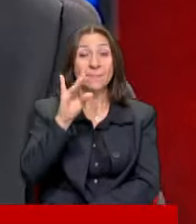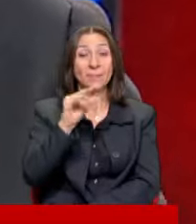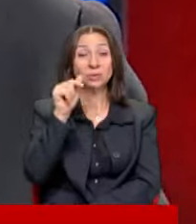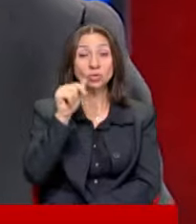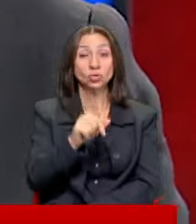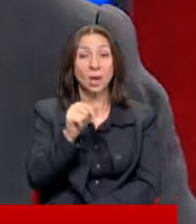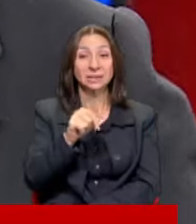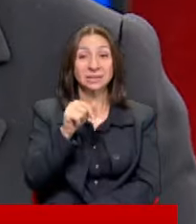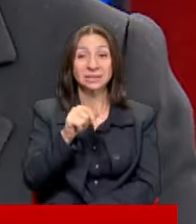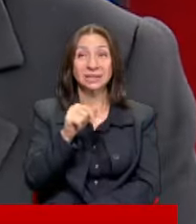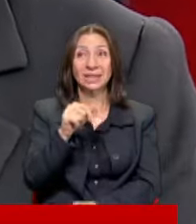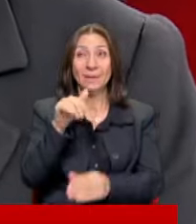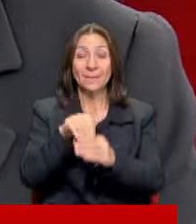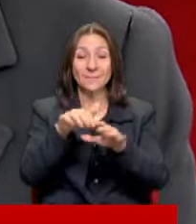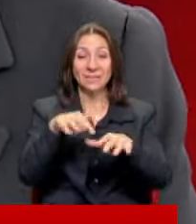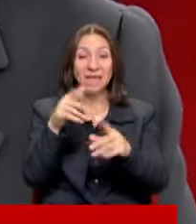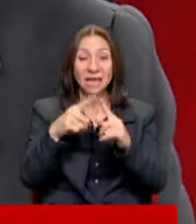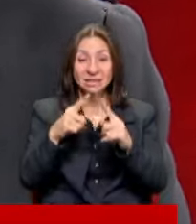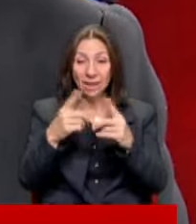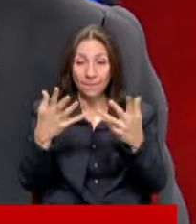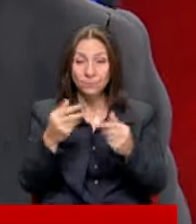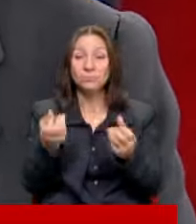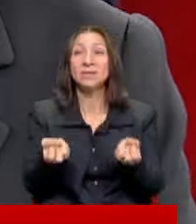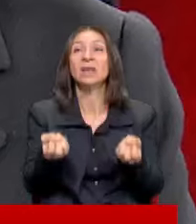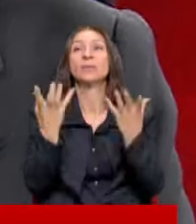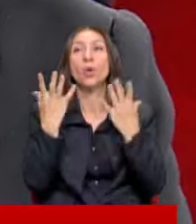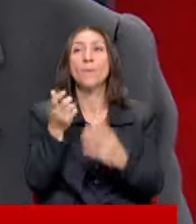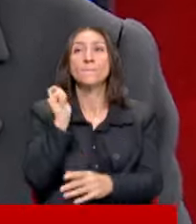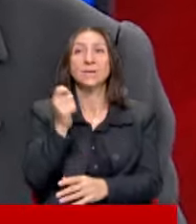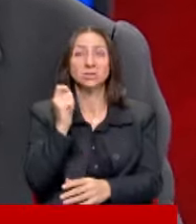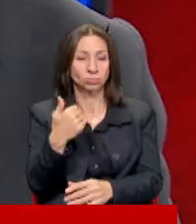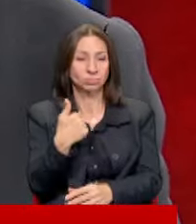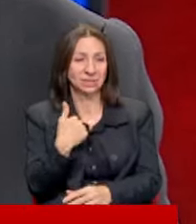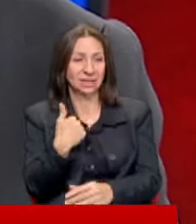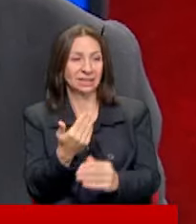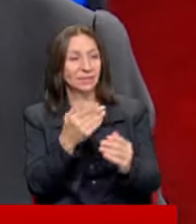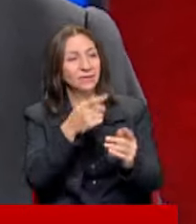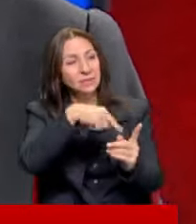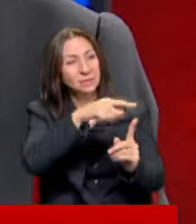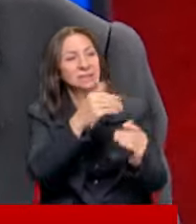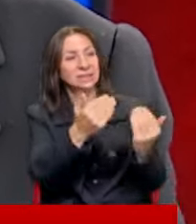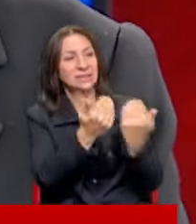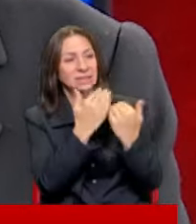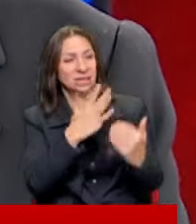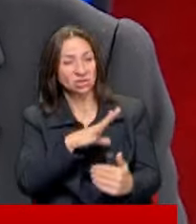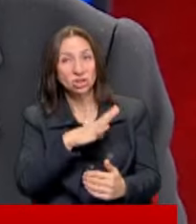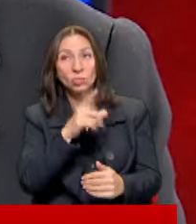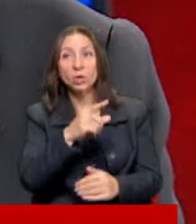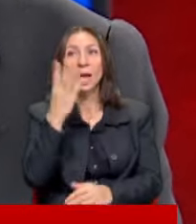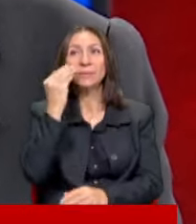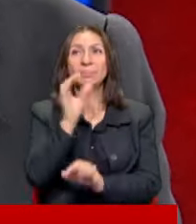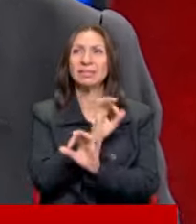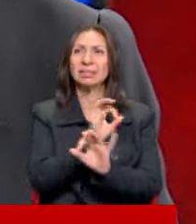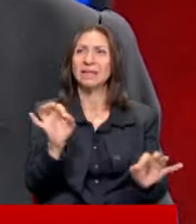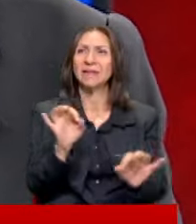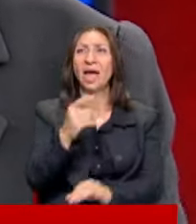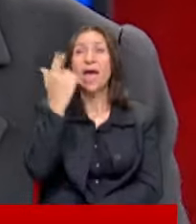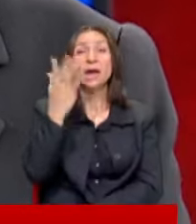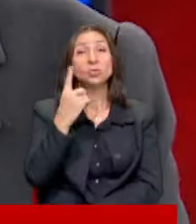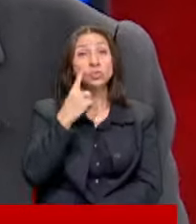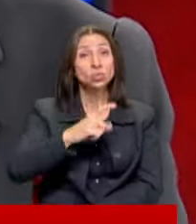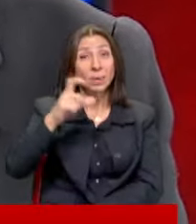şu anki parlamentodaki hesabı bunu tutmuyor mecbur muhalefetten de destek alacak bizim bu anlamda çağrımız çok net Eğer